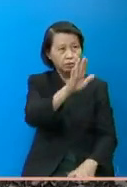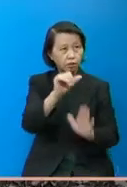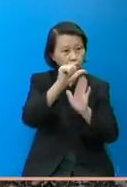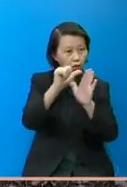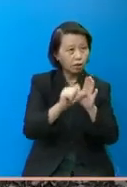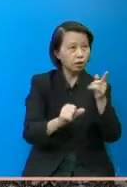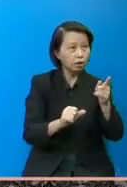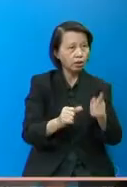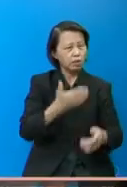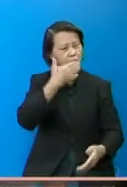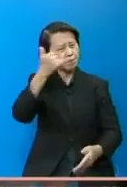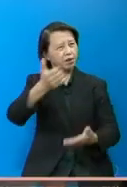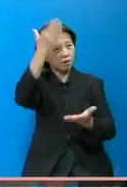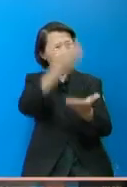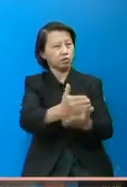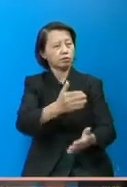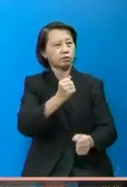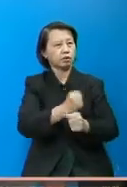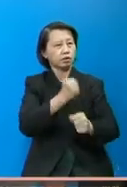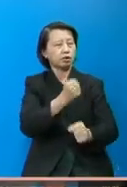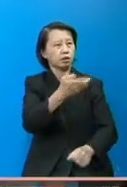If it is, resign.